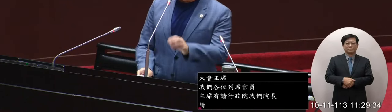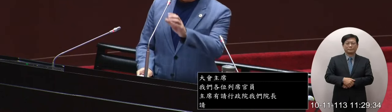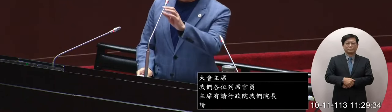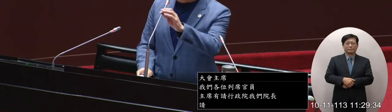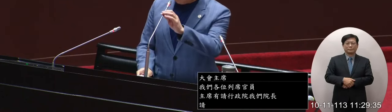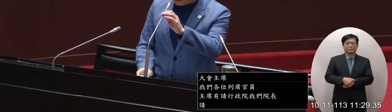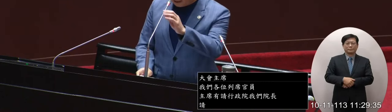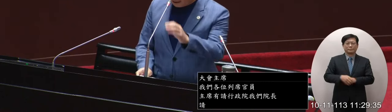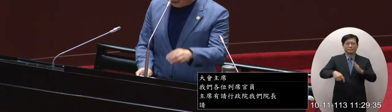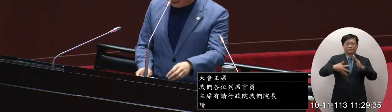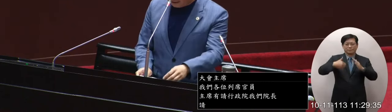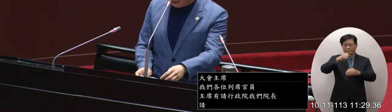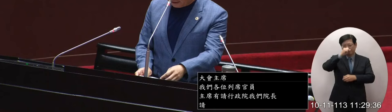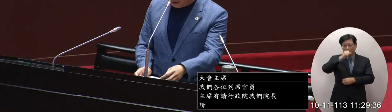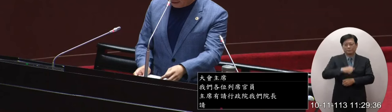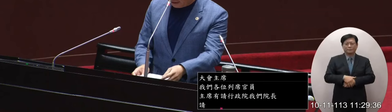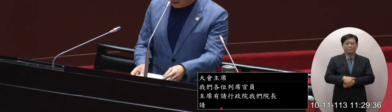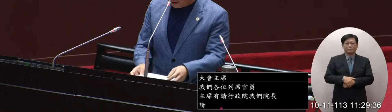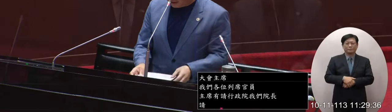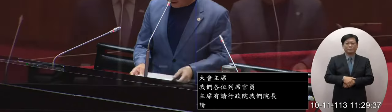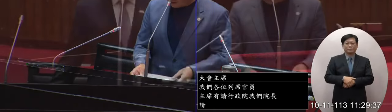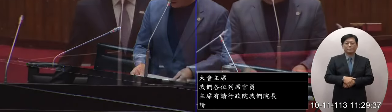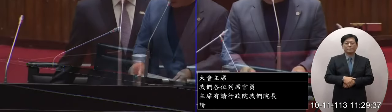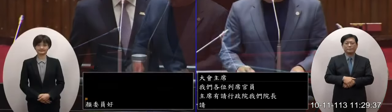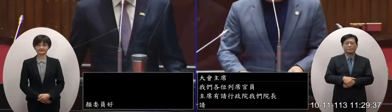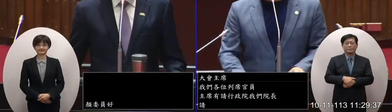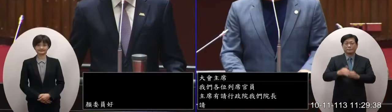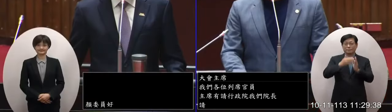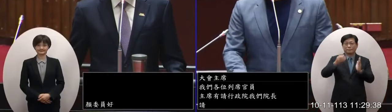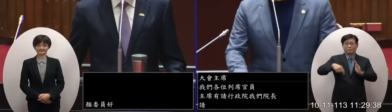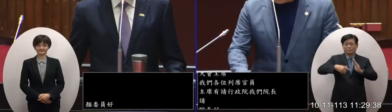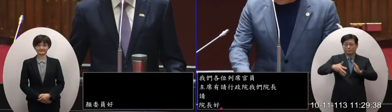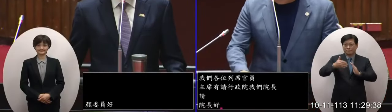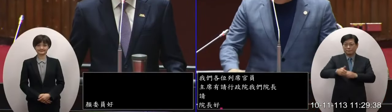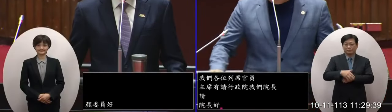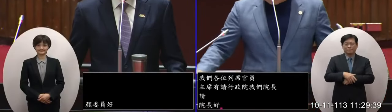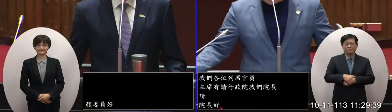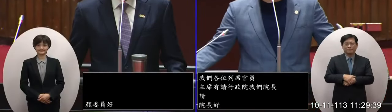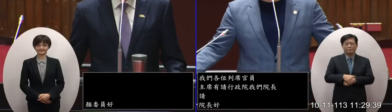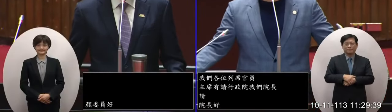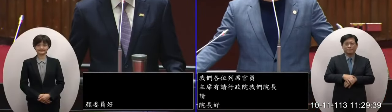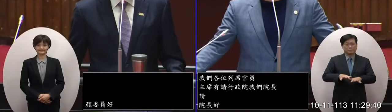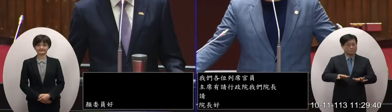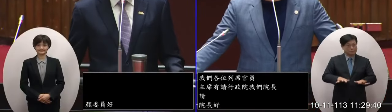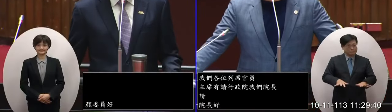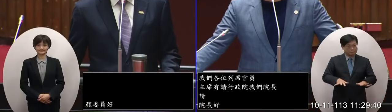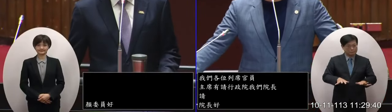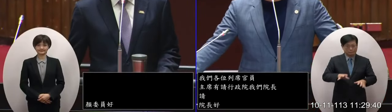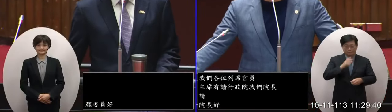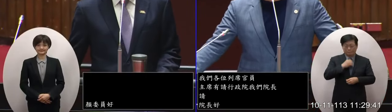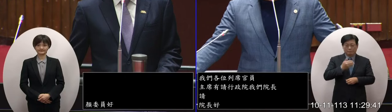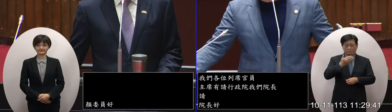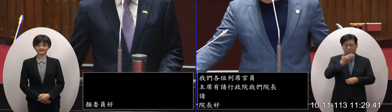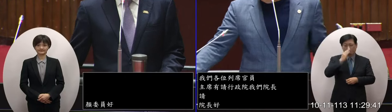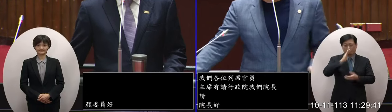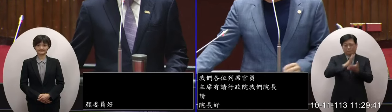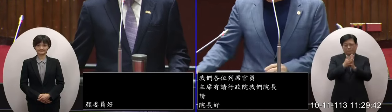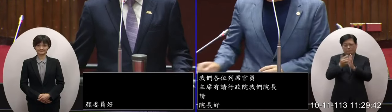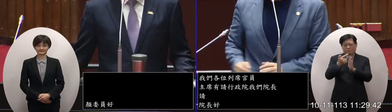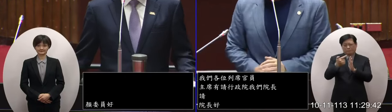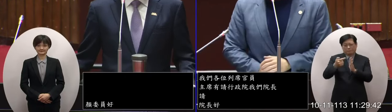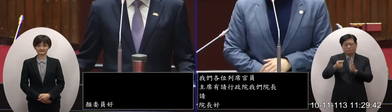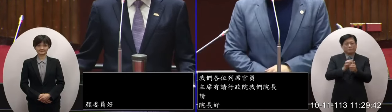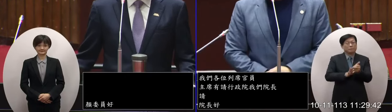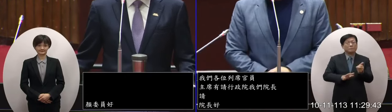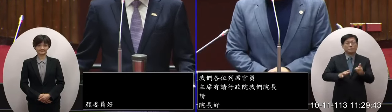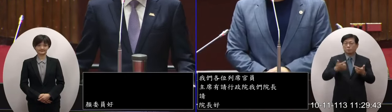林委员好， 院长好，卓院长，那个现在因为受到极端气候，